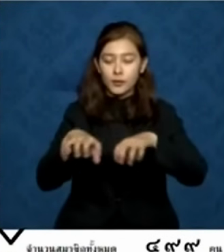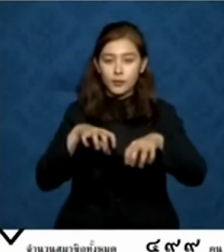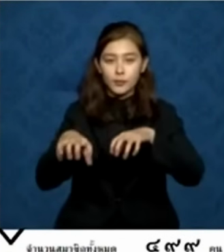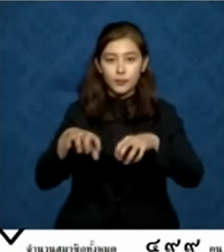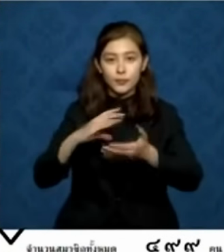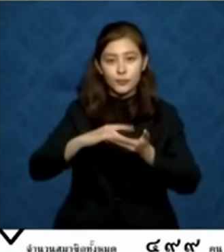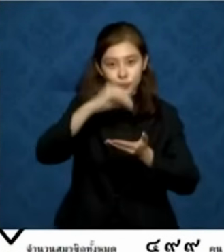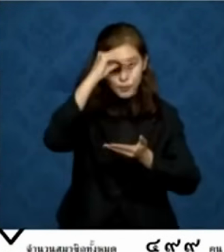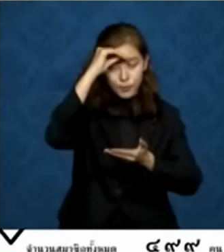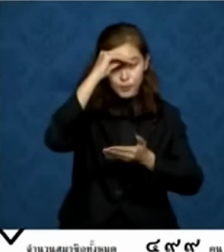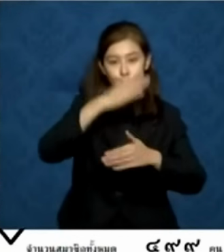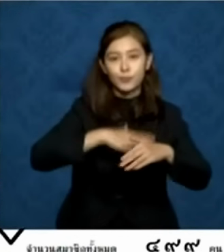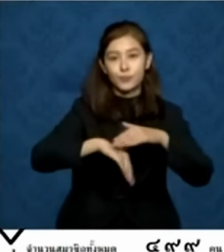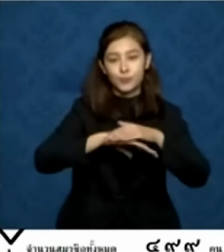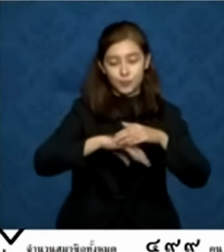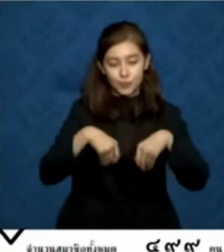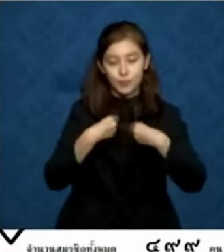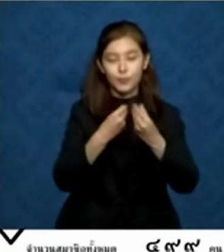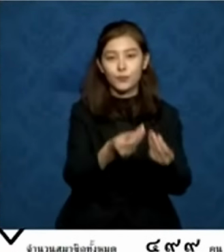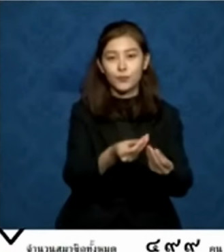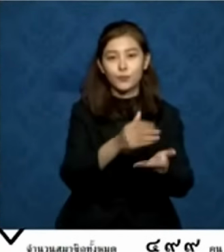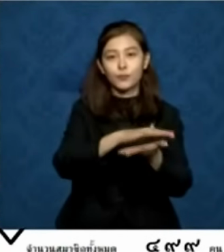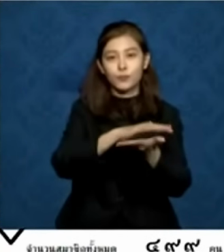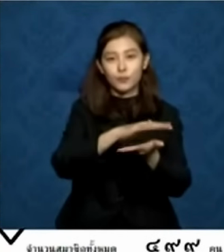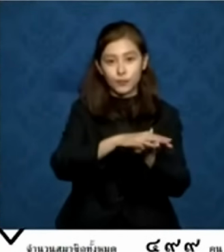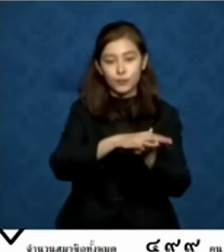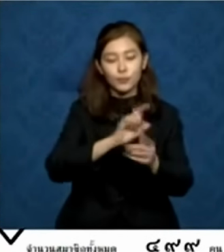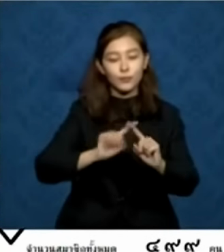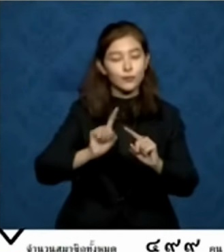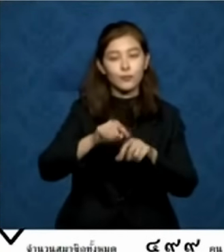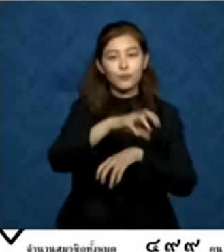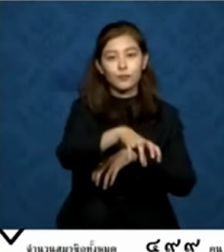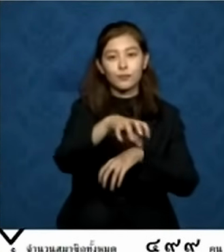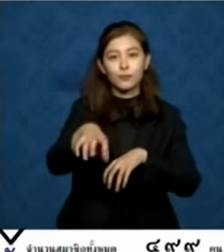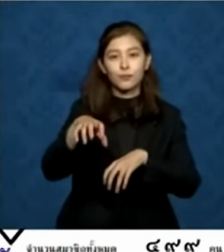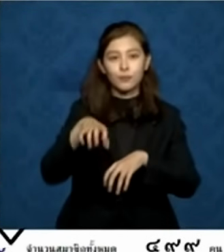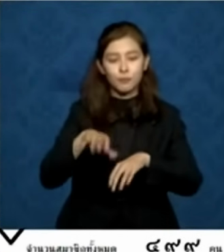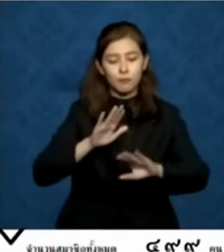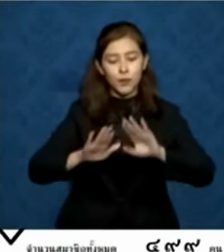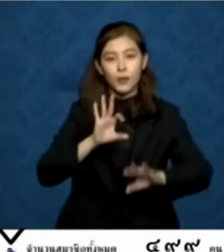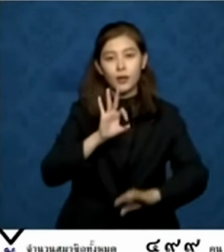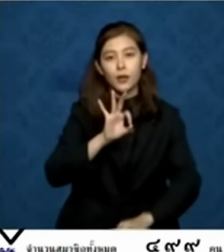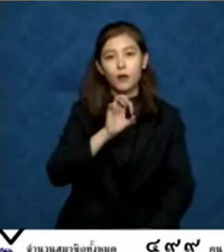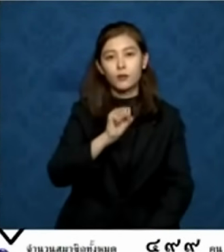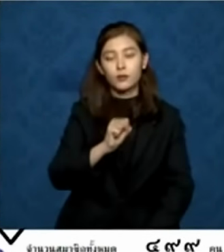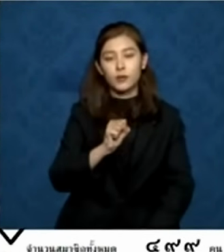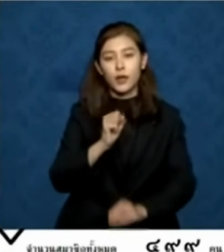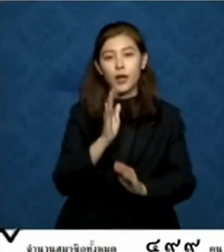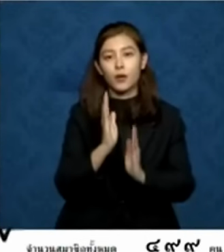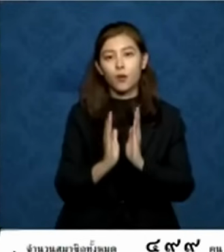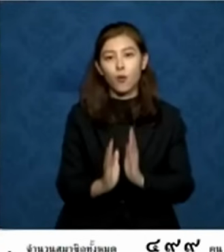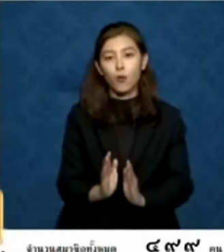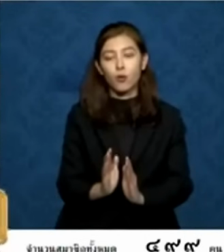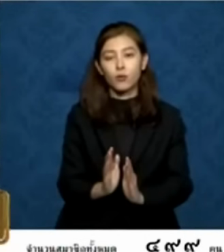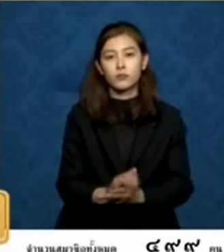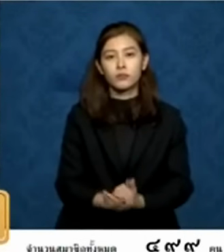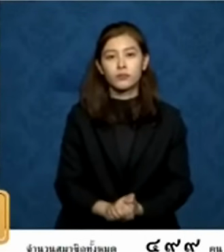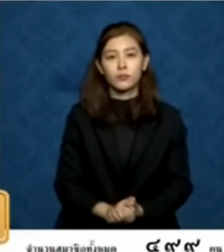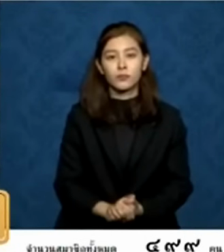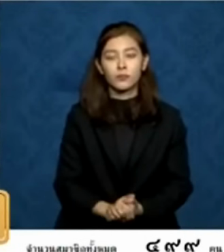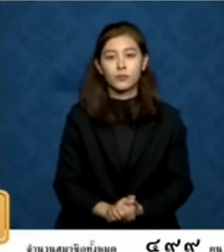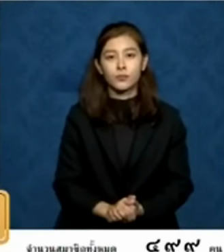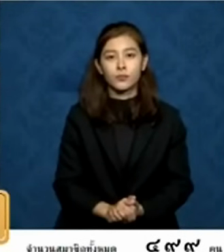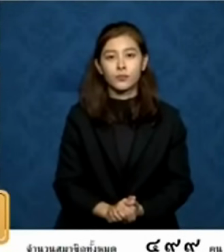ฐานให้กับโรงเรียนในสังกัดไม่น้อยกว่า 960,000 คนและไม่น้อยก